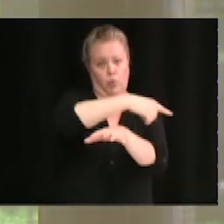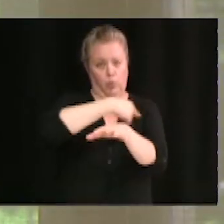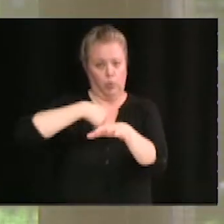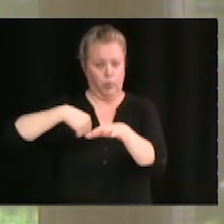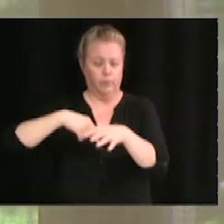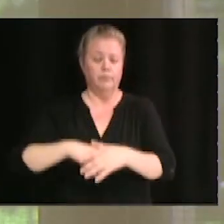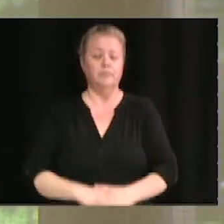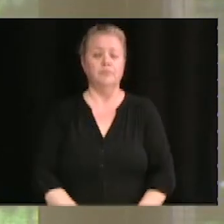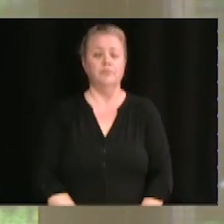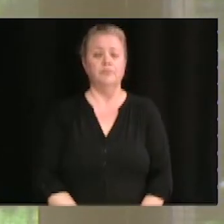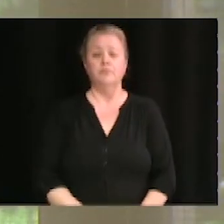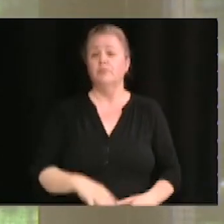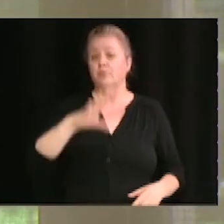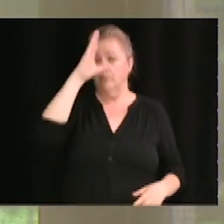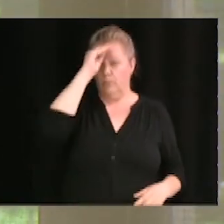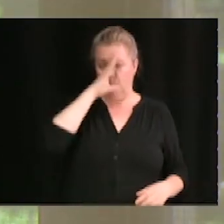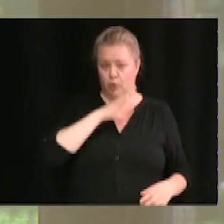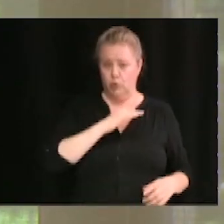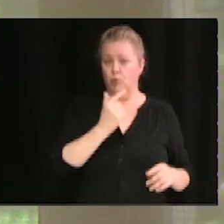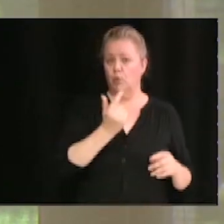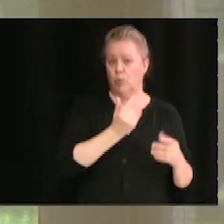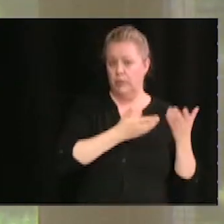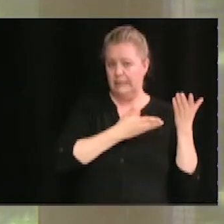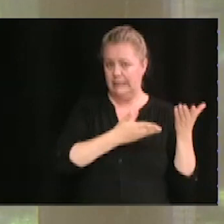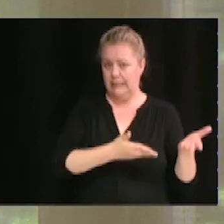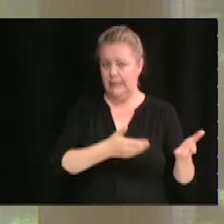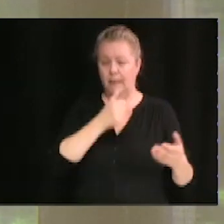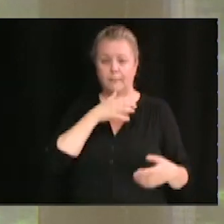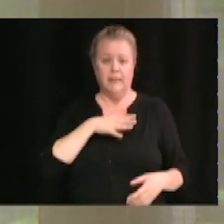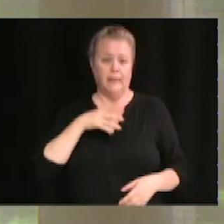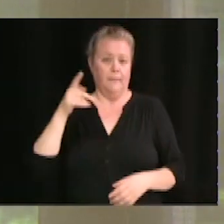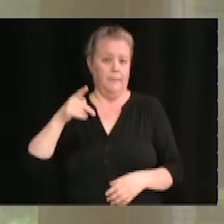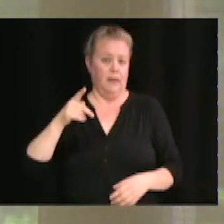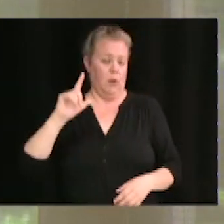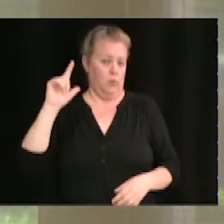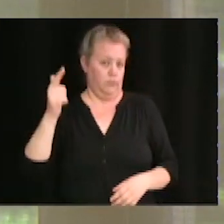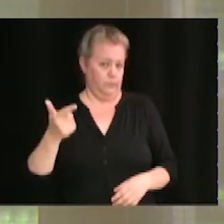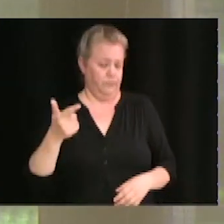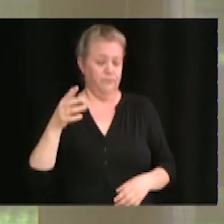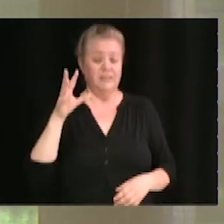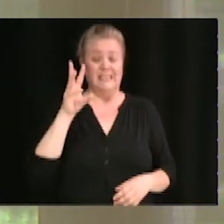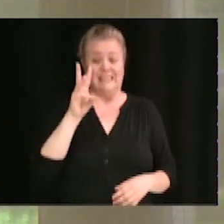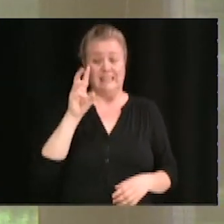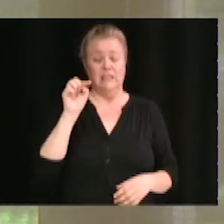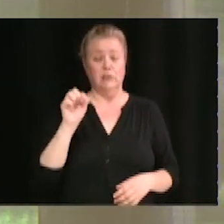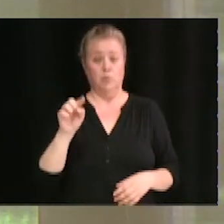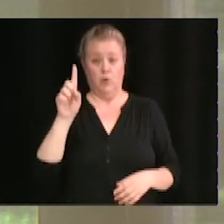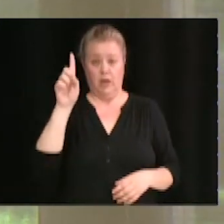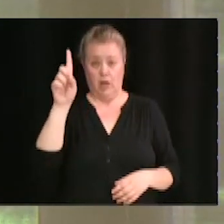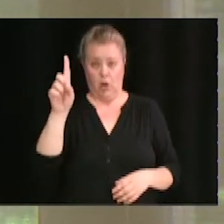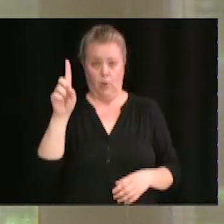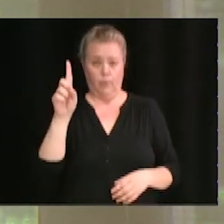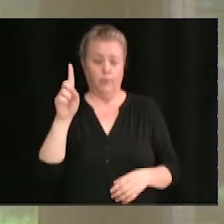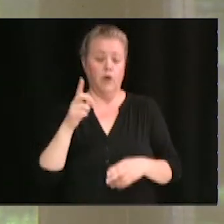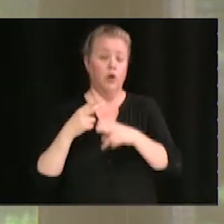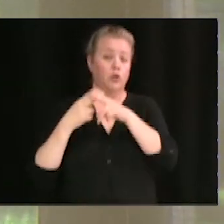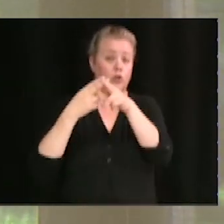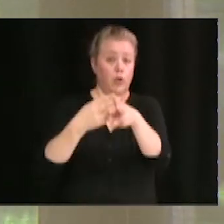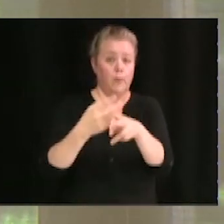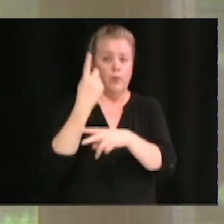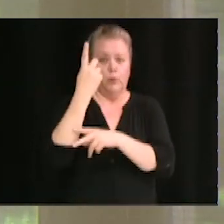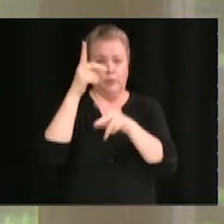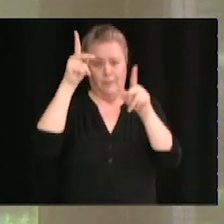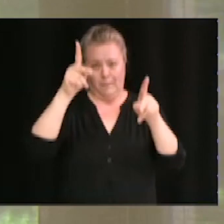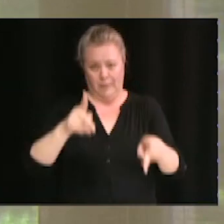Alors, j M. Gauthier et Mme Pilon. 6.1. Nomination d'une personne sur une base permanente au